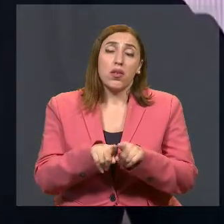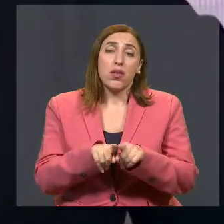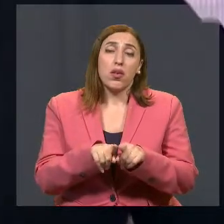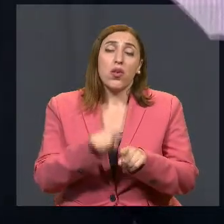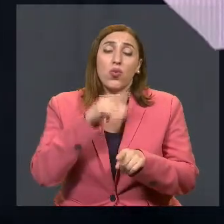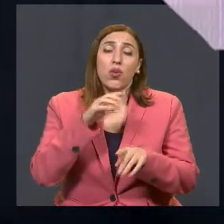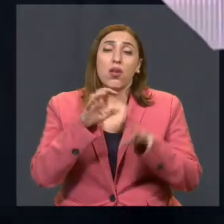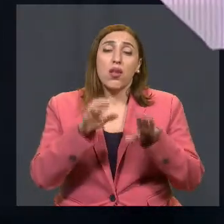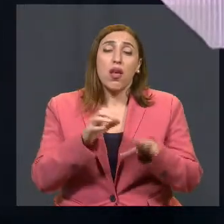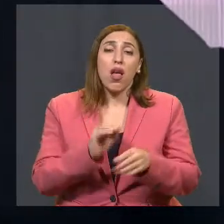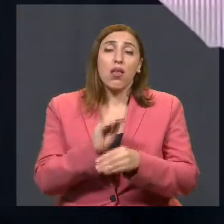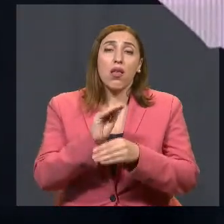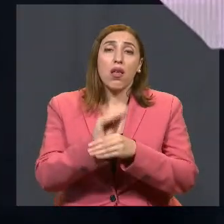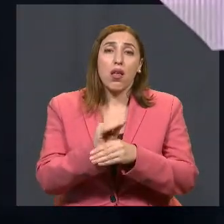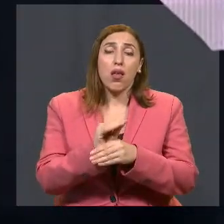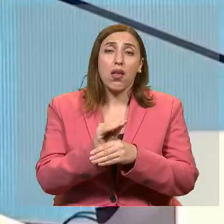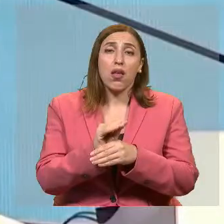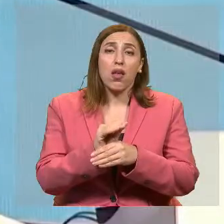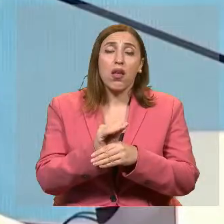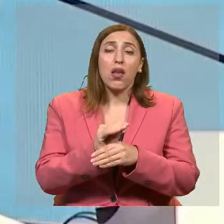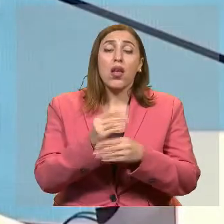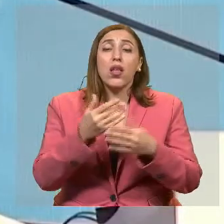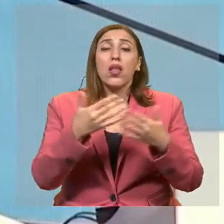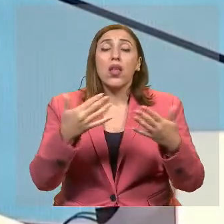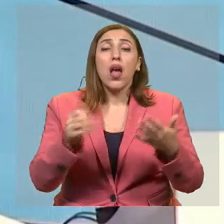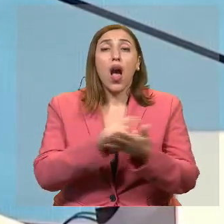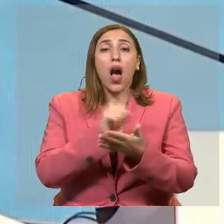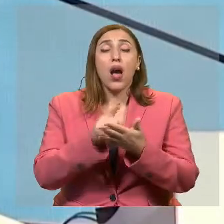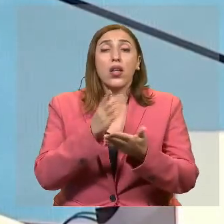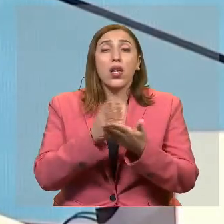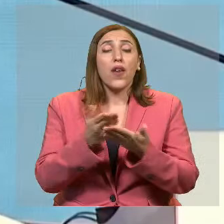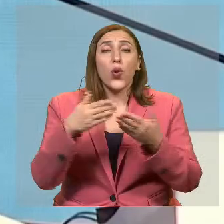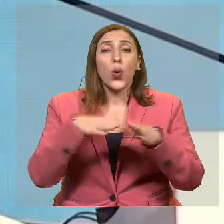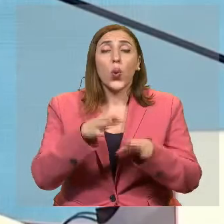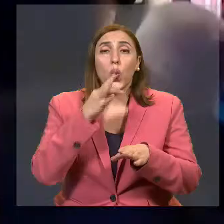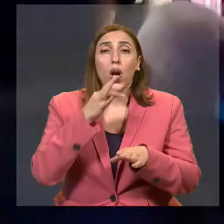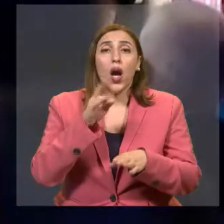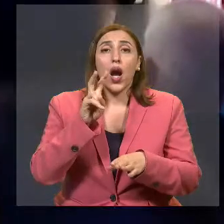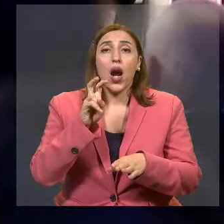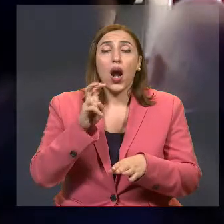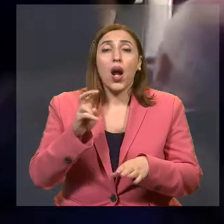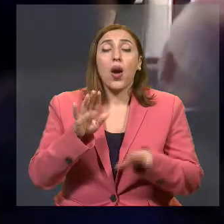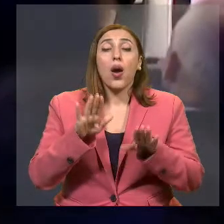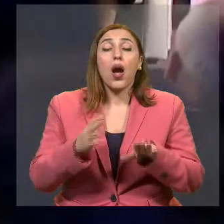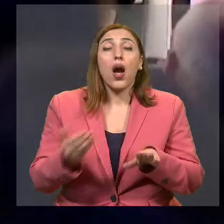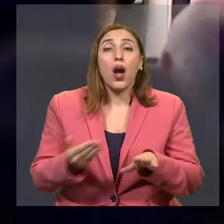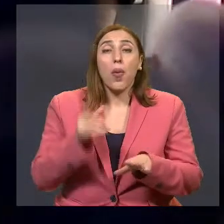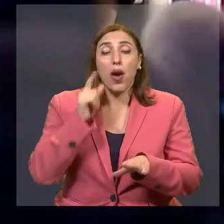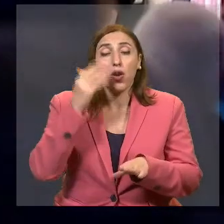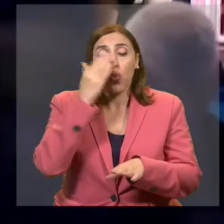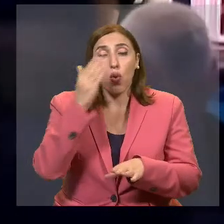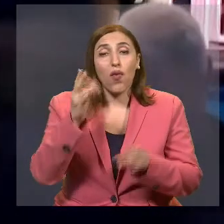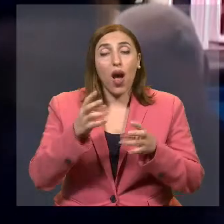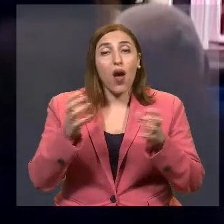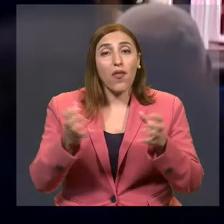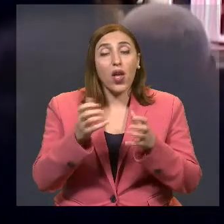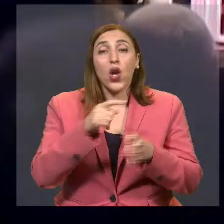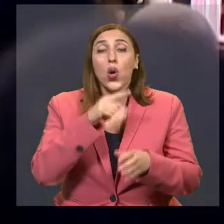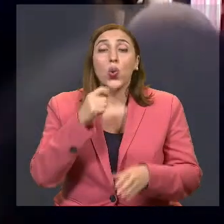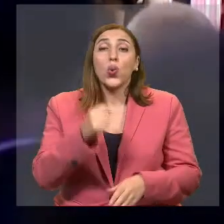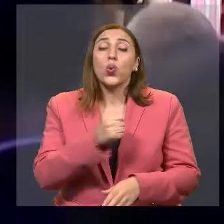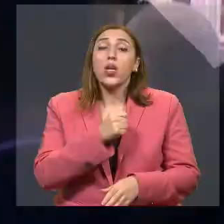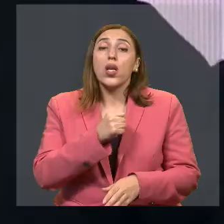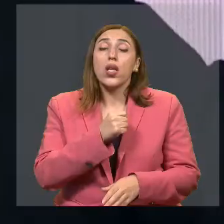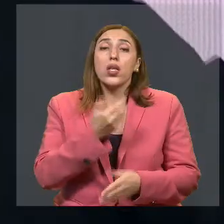նկատեց Պուտինը, չլուծված են մնում մյուս հարցեր, այդ թվում Ղարաբաղի հայերի անվտանգության խնդիրը, ինչպես նաև ռուս